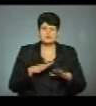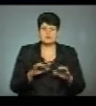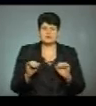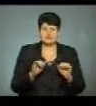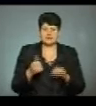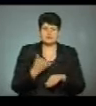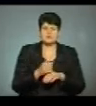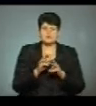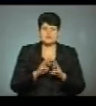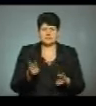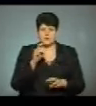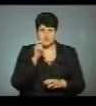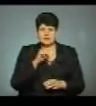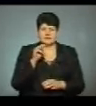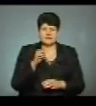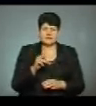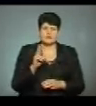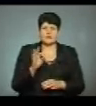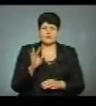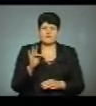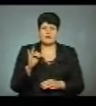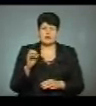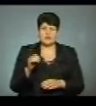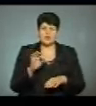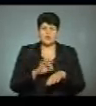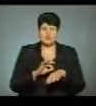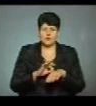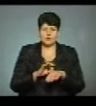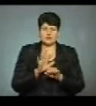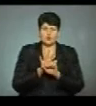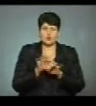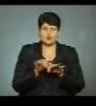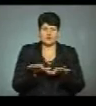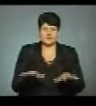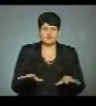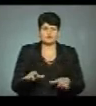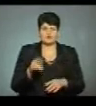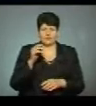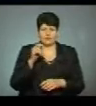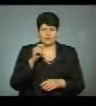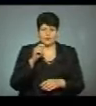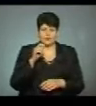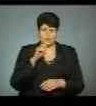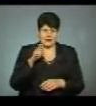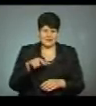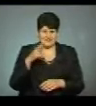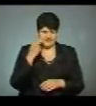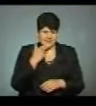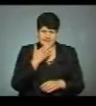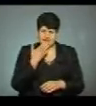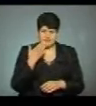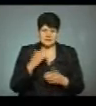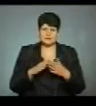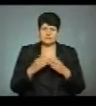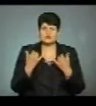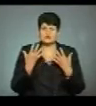апарату прем'єр-міністра України Тетяни Ковриги, хворих на коронавірус українців в Італії наразі немає. Станом на 9 ранку сьогоднішнього